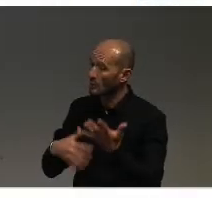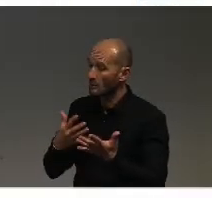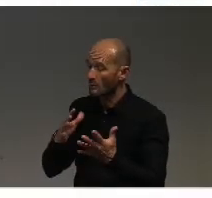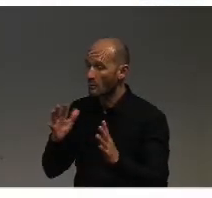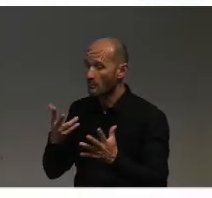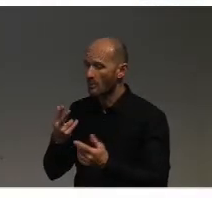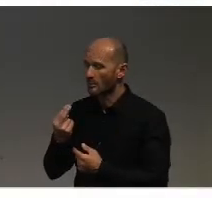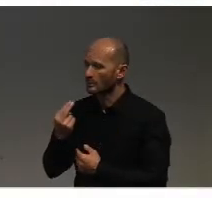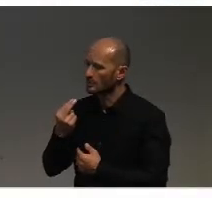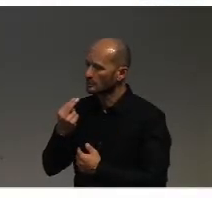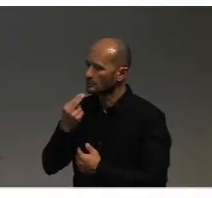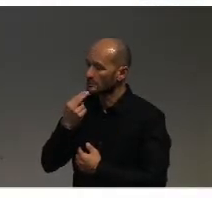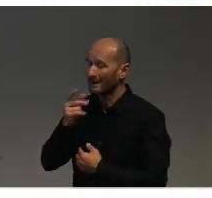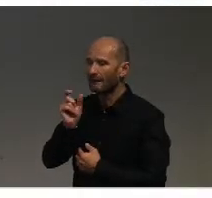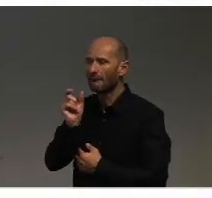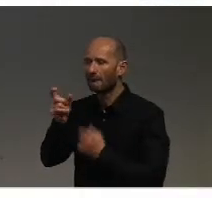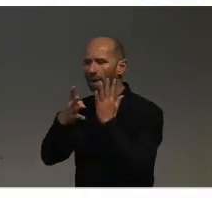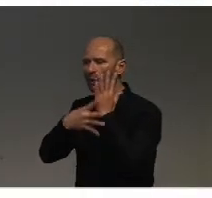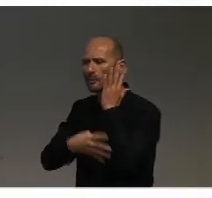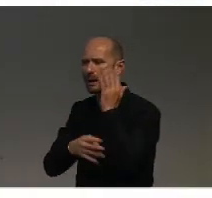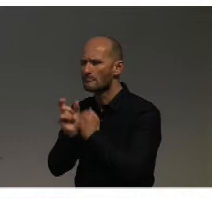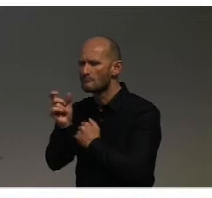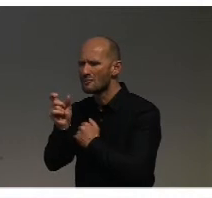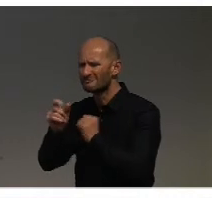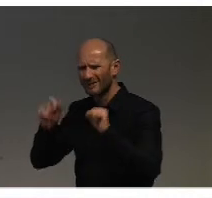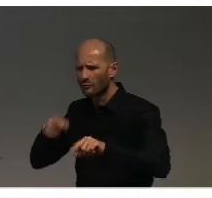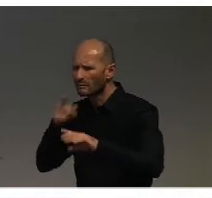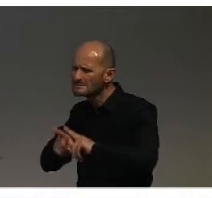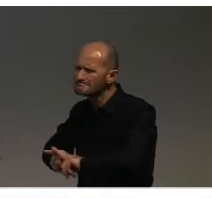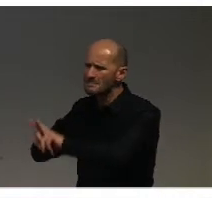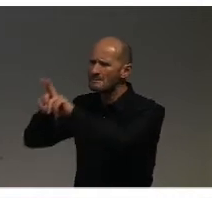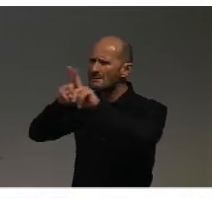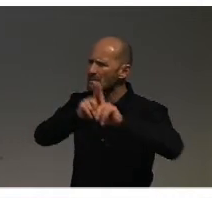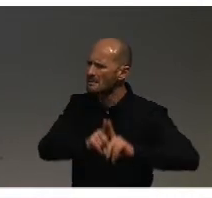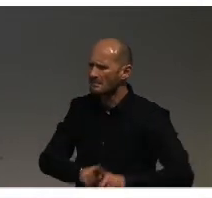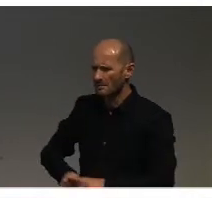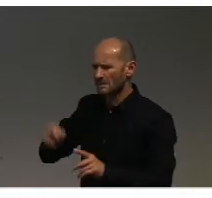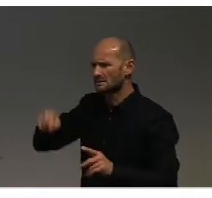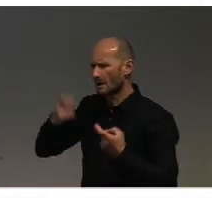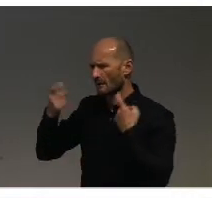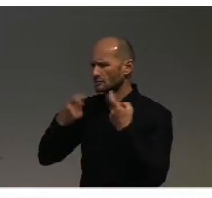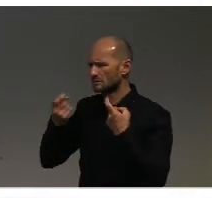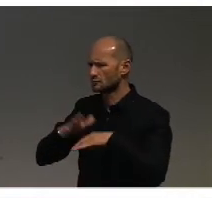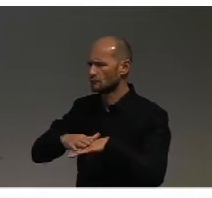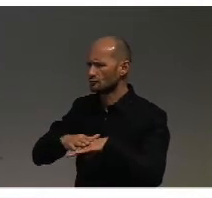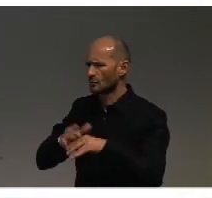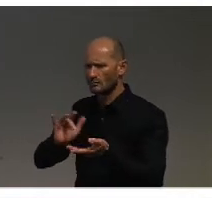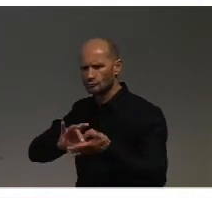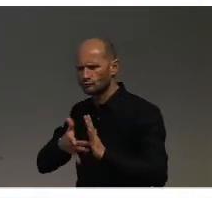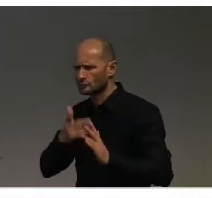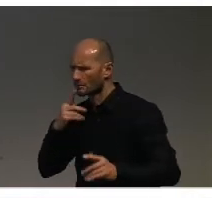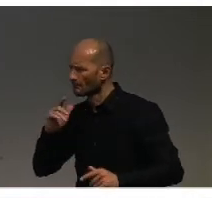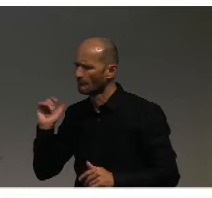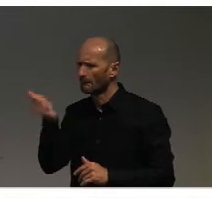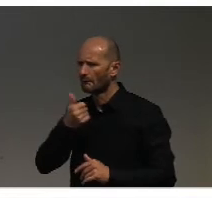d'utilisation, d'harmonisation de ces terminologies pour qu'on ait les mêmes schémas de réflexion, les mêmes repères,